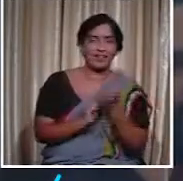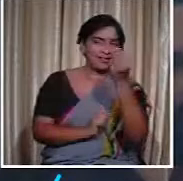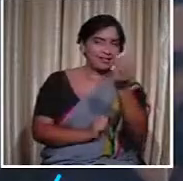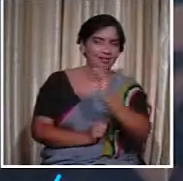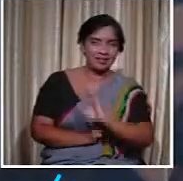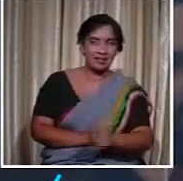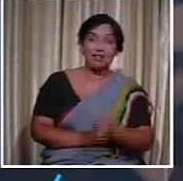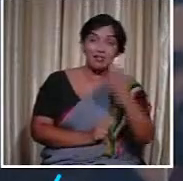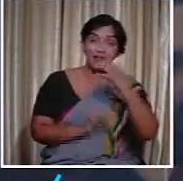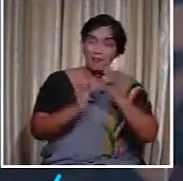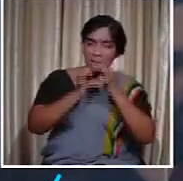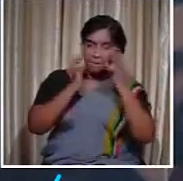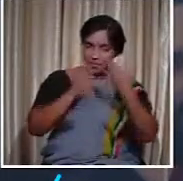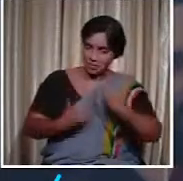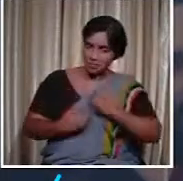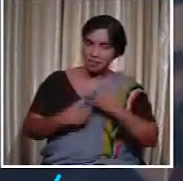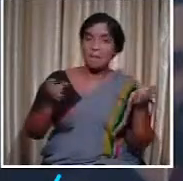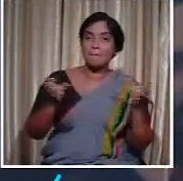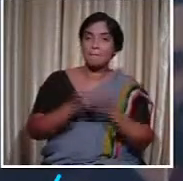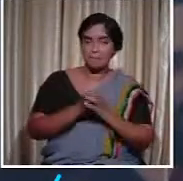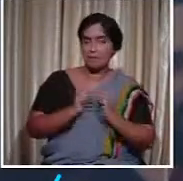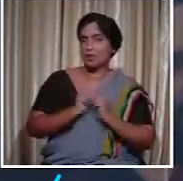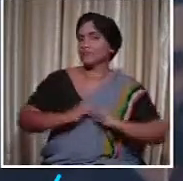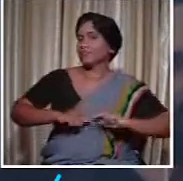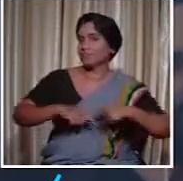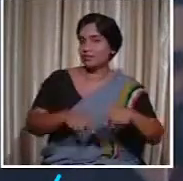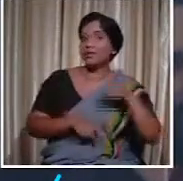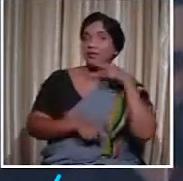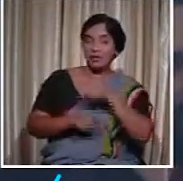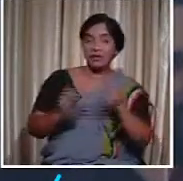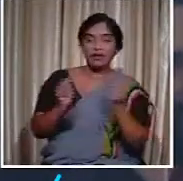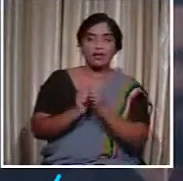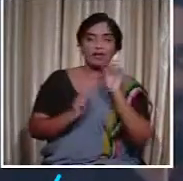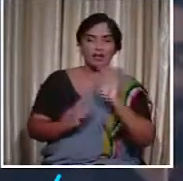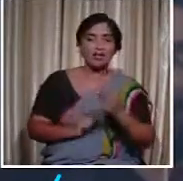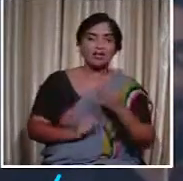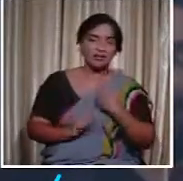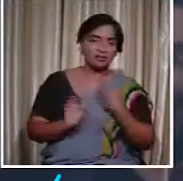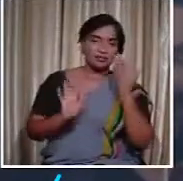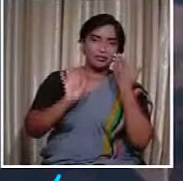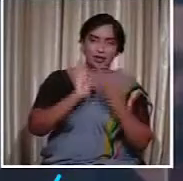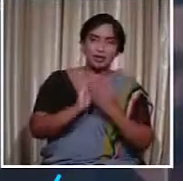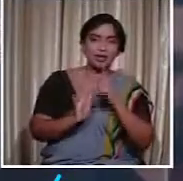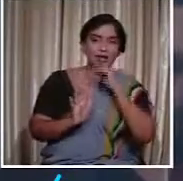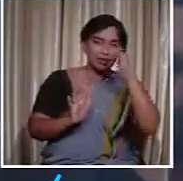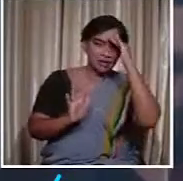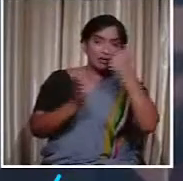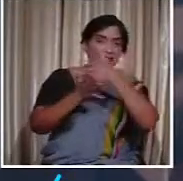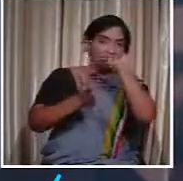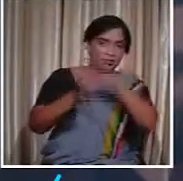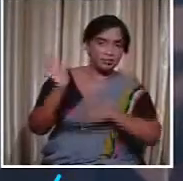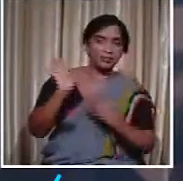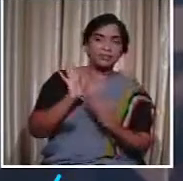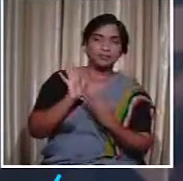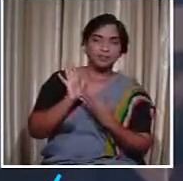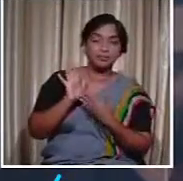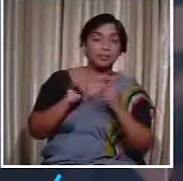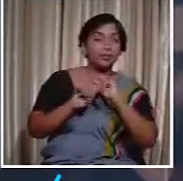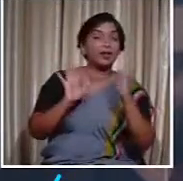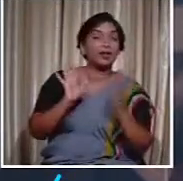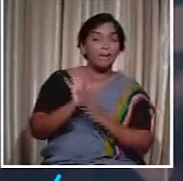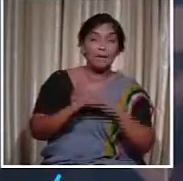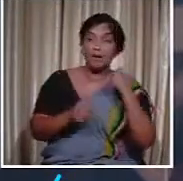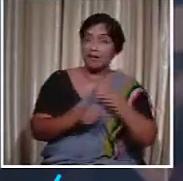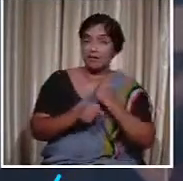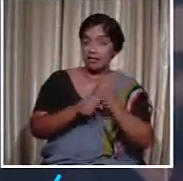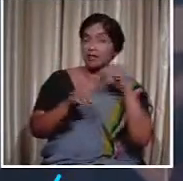නැහැ. එතුමාට ඕන විදියට පක්ෂයේ ආන්තරයේ තියෙන්නේ ඒ පැත්තේ කියලා. දැන් මං ගාව තියෙන කතානායකතුමනි පත්‍රිකාවක්. දැන් මේ අගමැතිතුමාට ආණ්ඩු